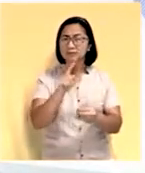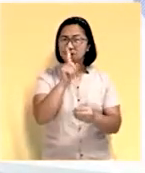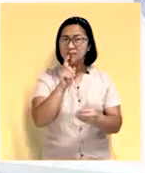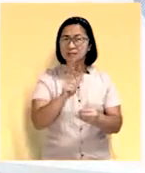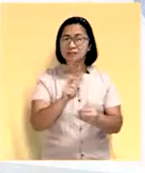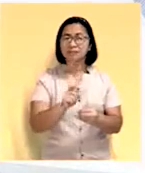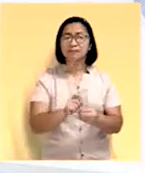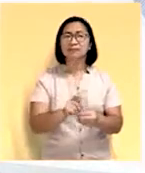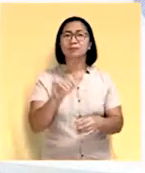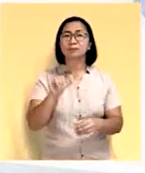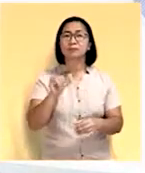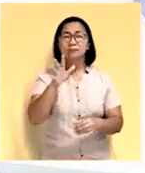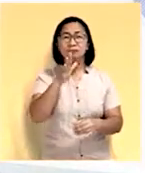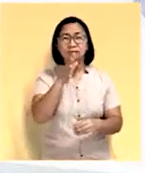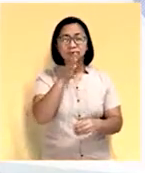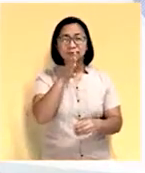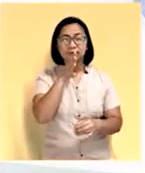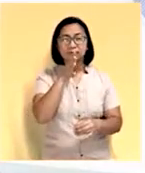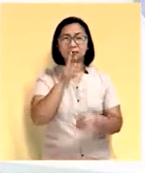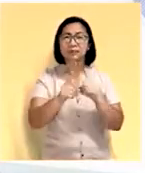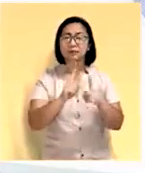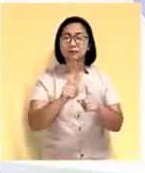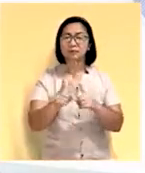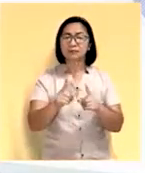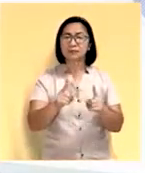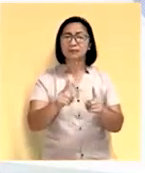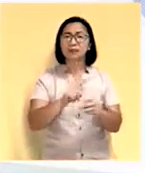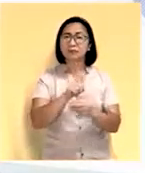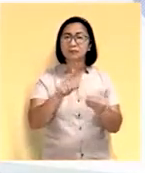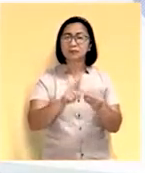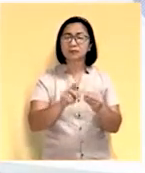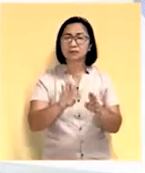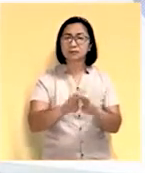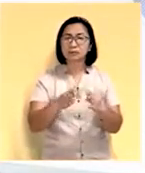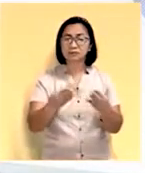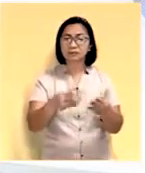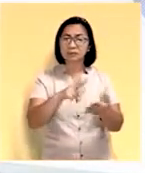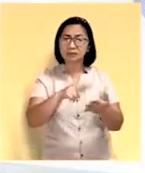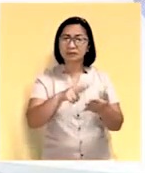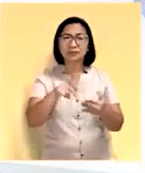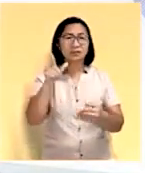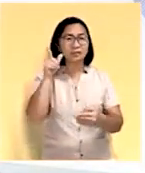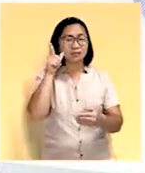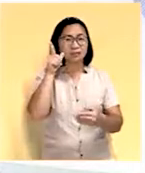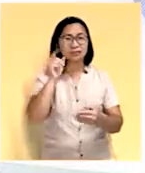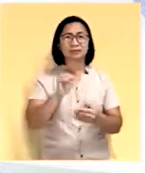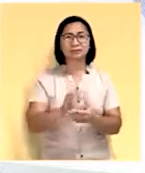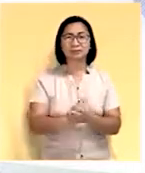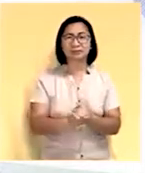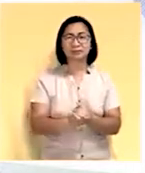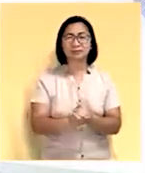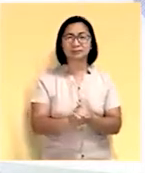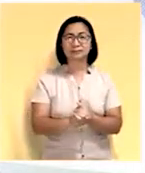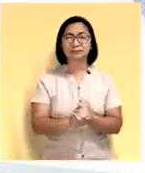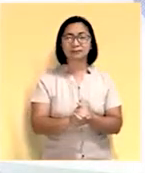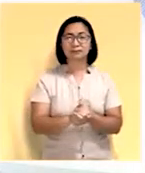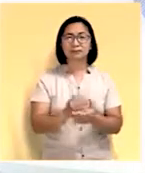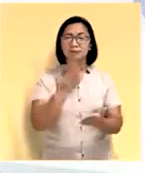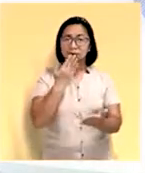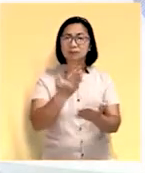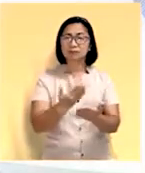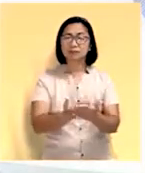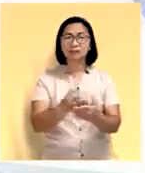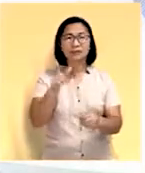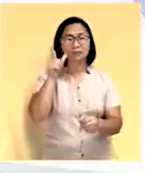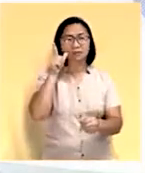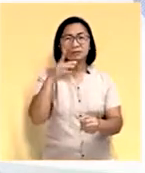ang pinag-uusapan nyo? Opo, Inay. Pinag-uusapan lang namin ang aklat na binabasa ni Lina.